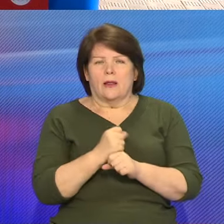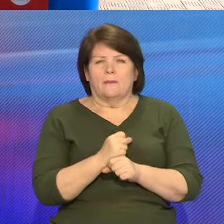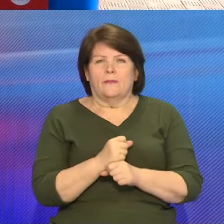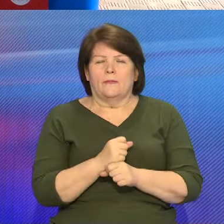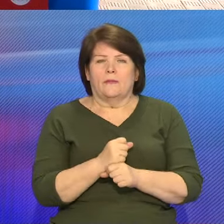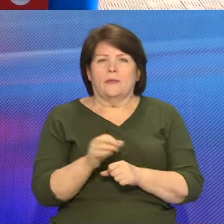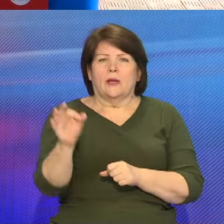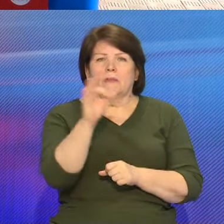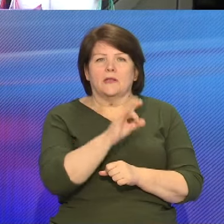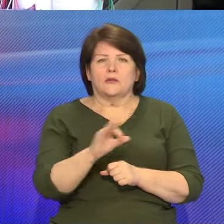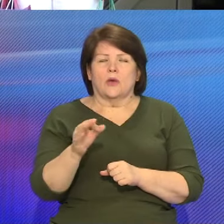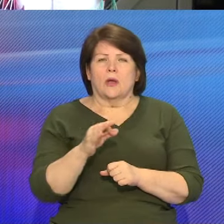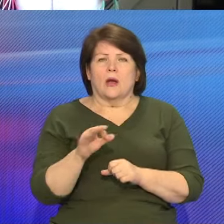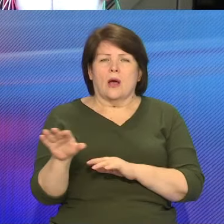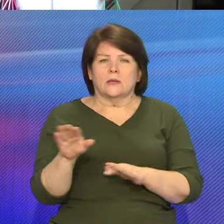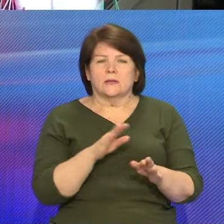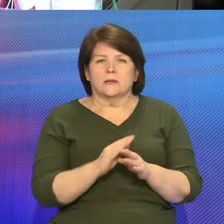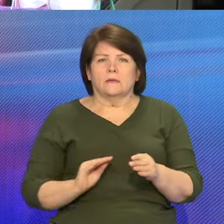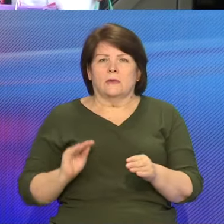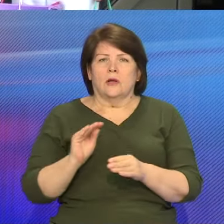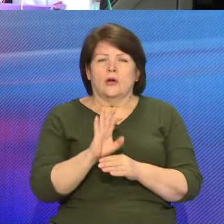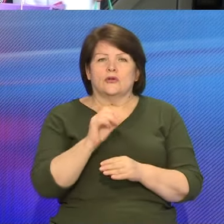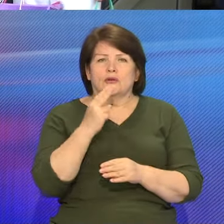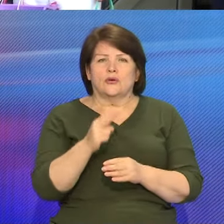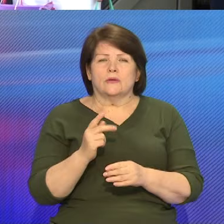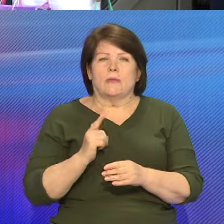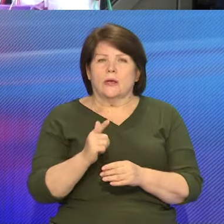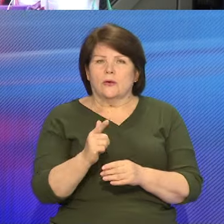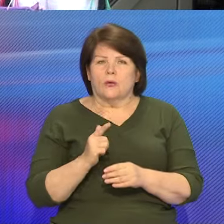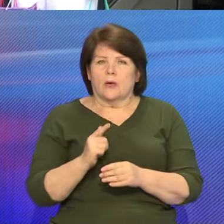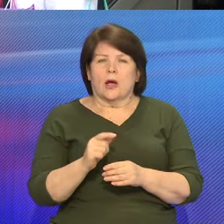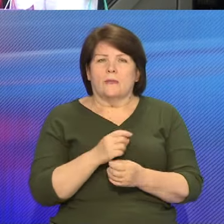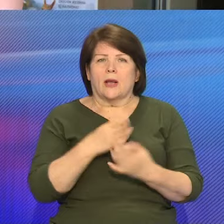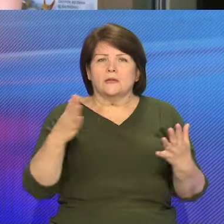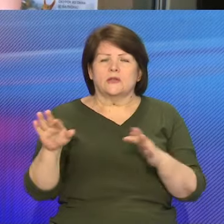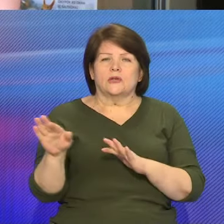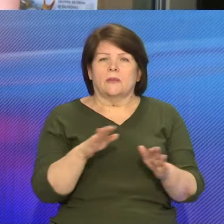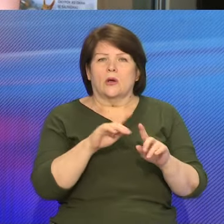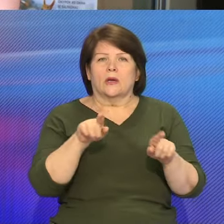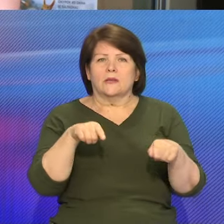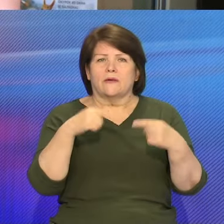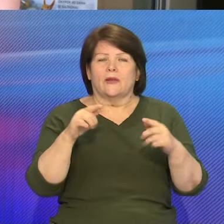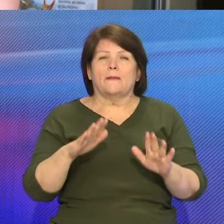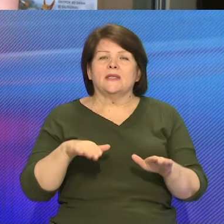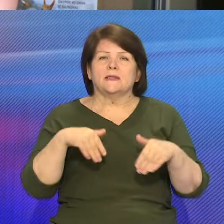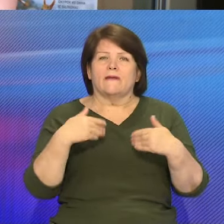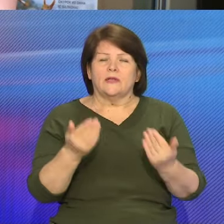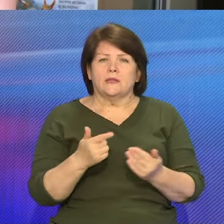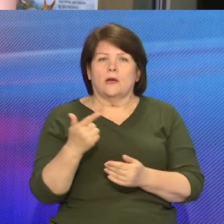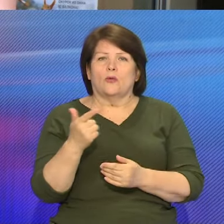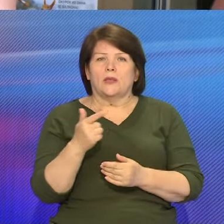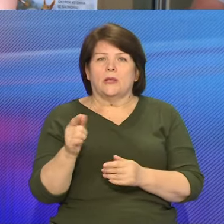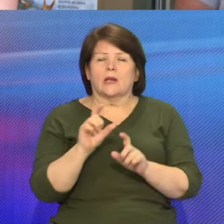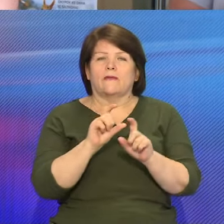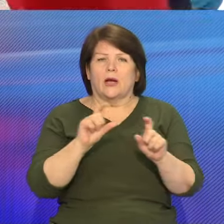До областной доброчинной акции долучились социальные партнеры, а святочную программу для детей организовали представники гуманитарного